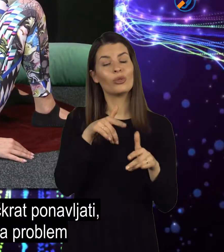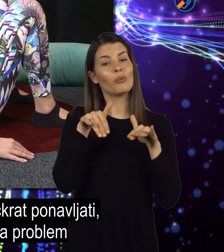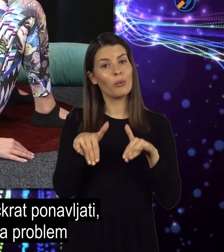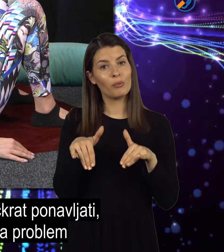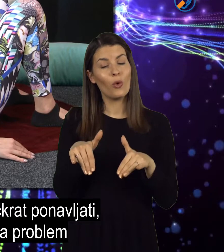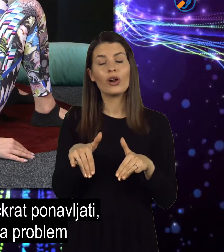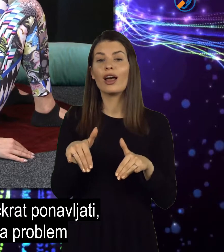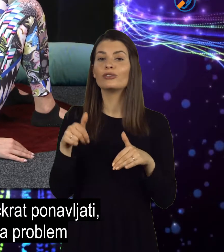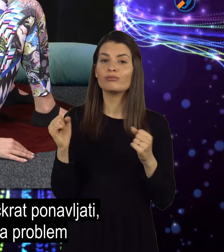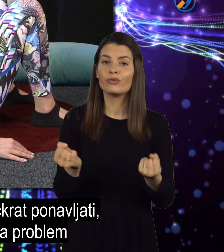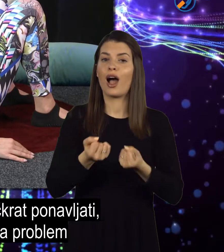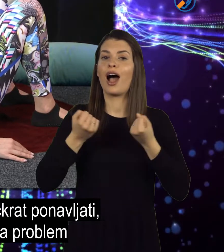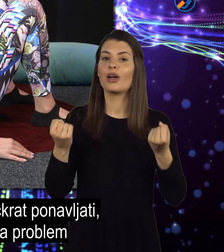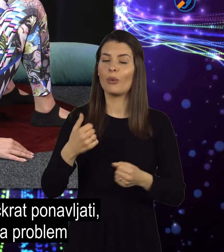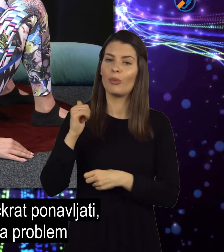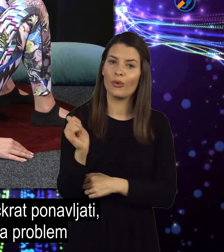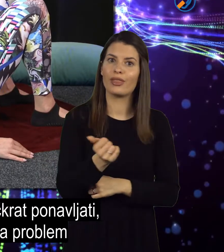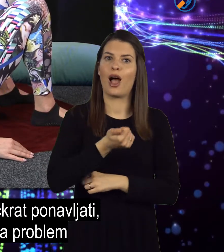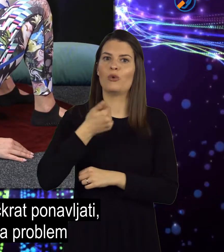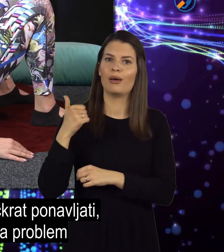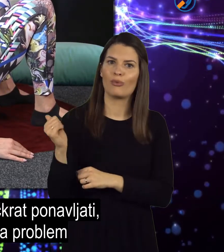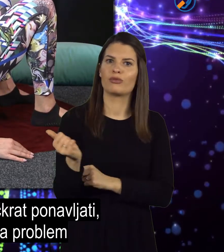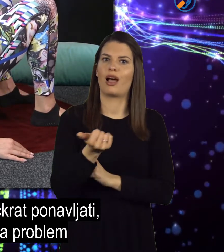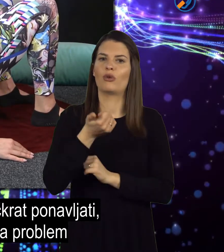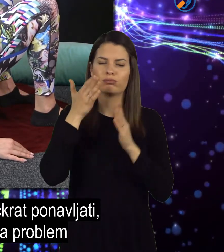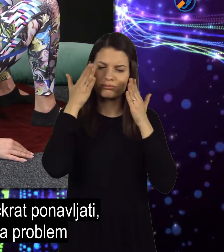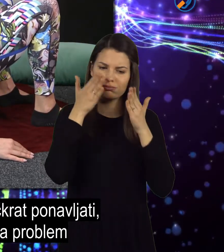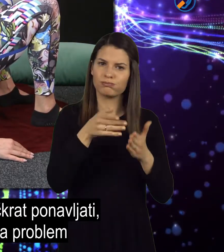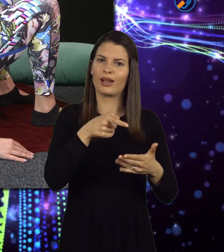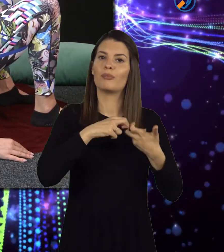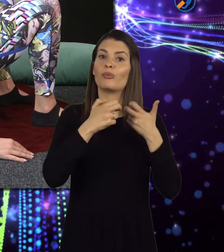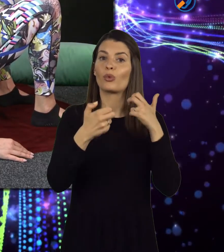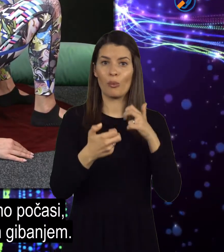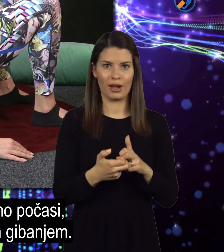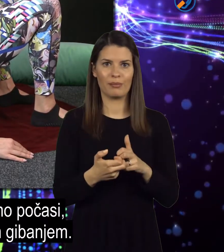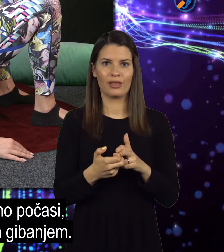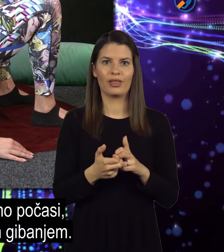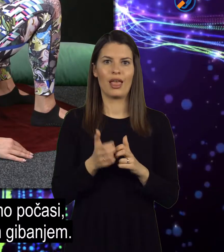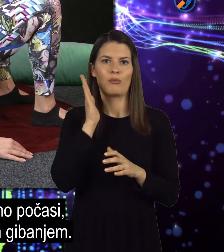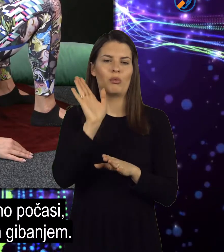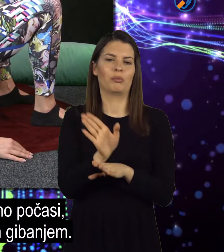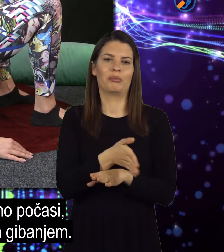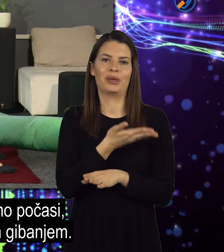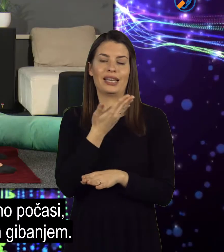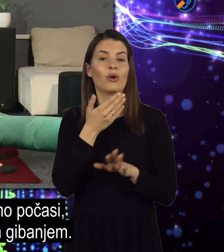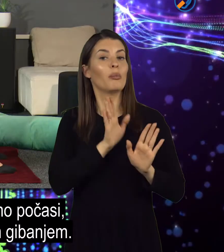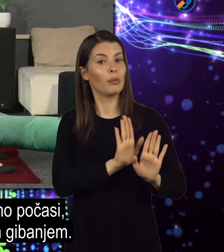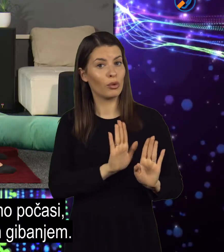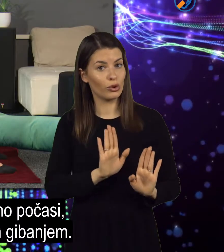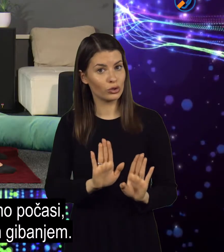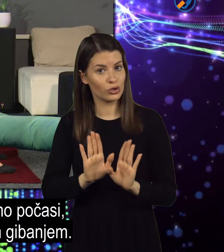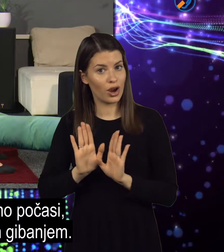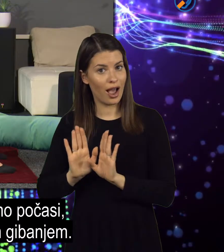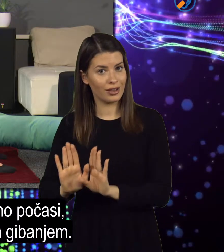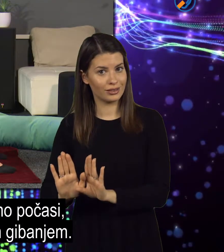vajo čim večkrat ponavljati, torej da naslavljamo ta problem in ga odpravljamo